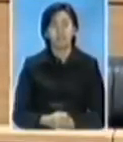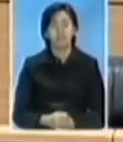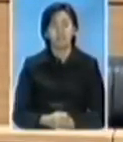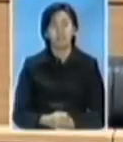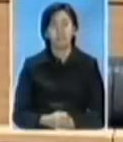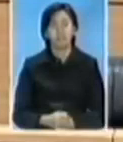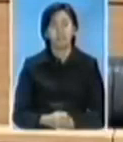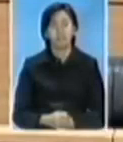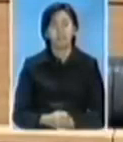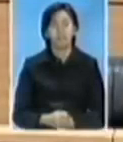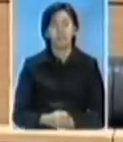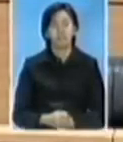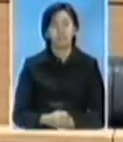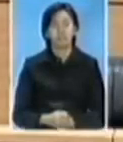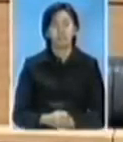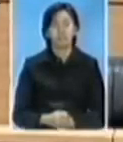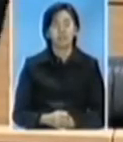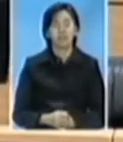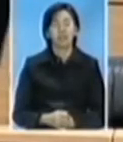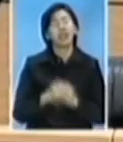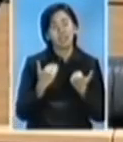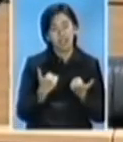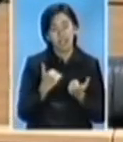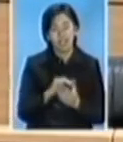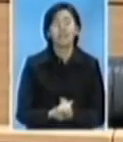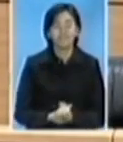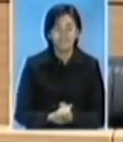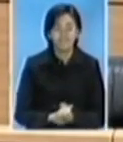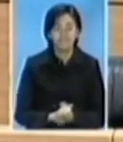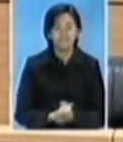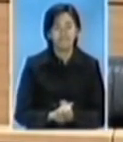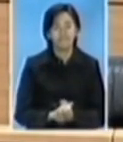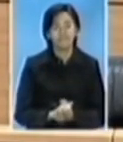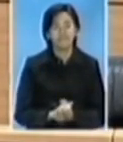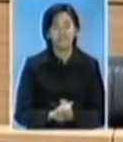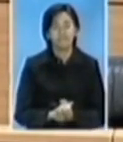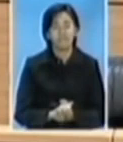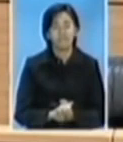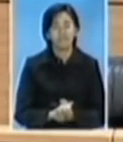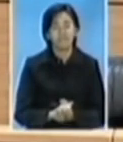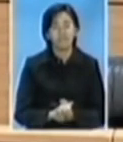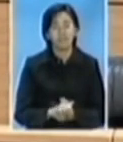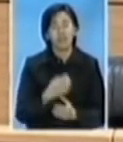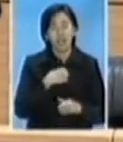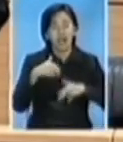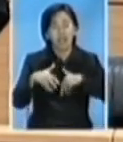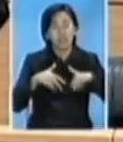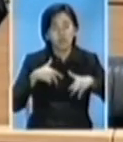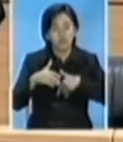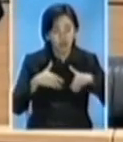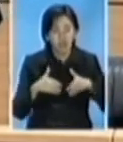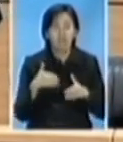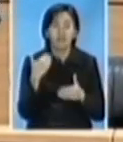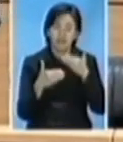ดังนั้นในศตวรรษที่21นี้เราจะต้องให้ประชาชนมีกิจกร